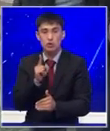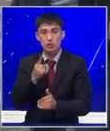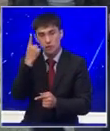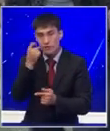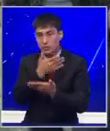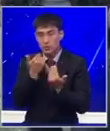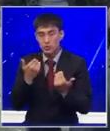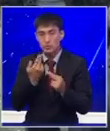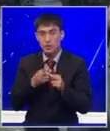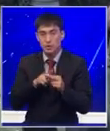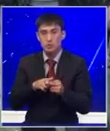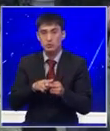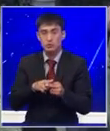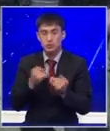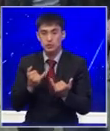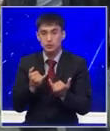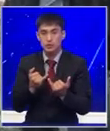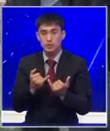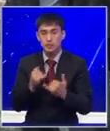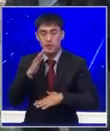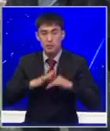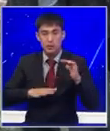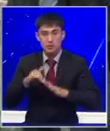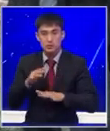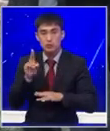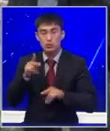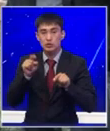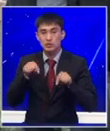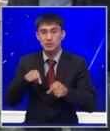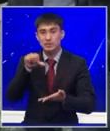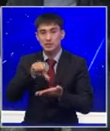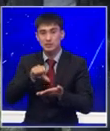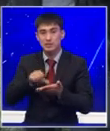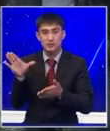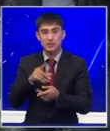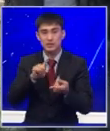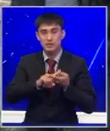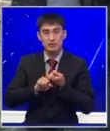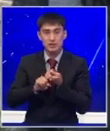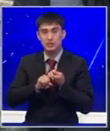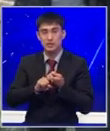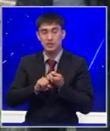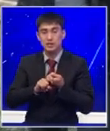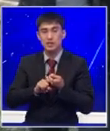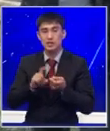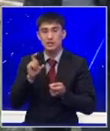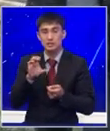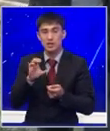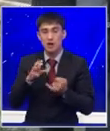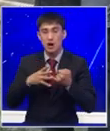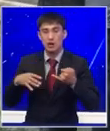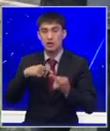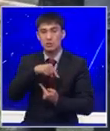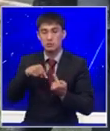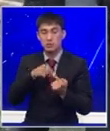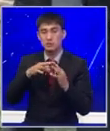не информированные за сегодня практически Кто здесь находится все связаны так или иначе с аграрным бизнесом